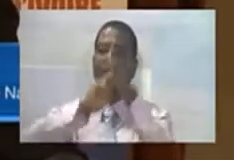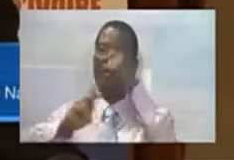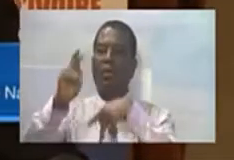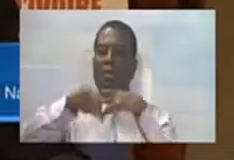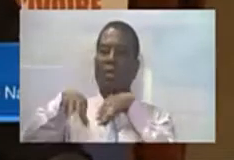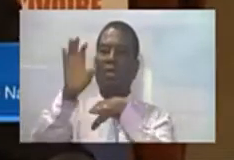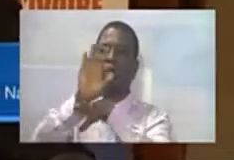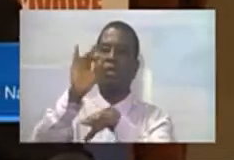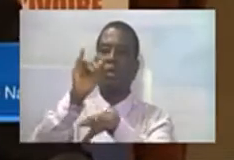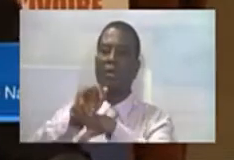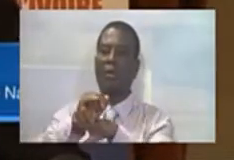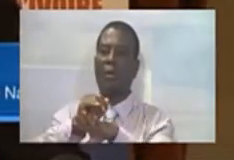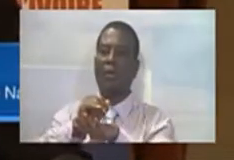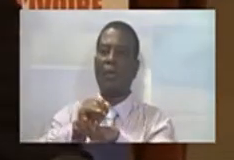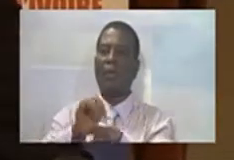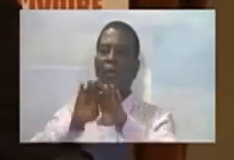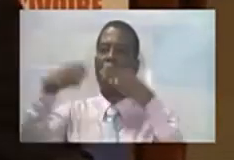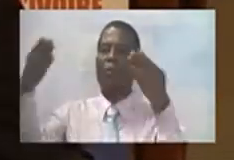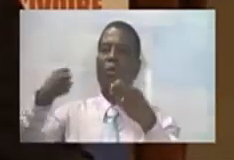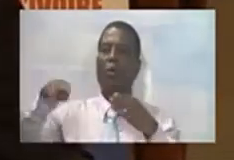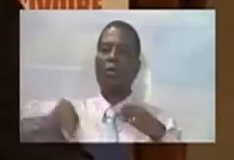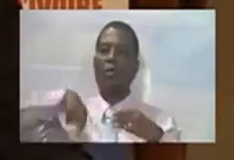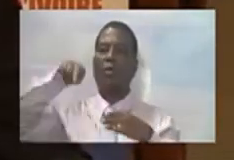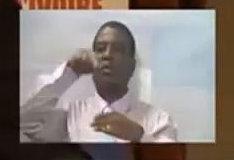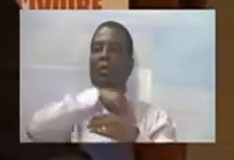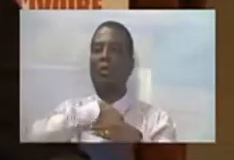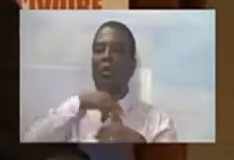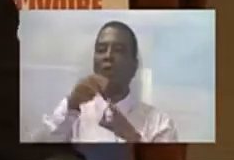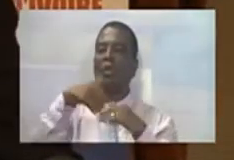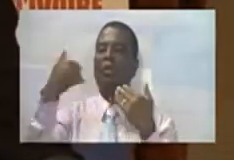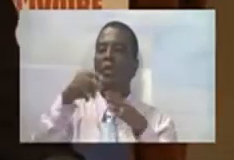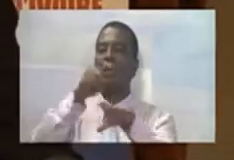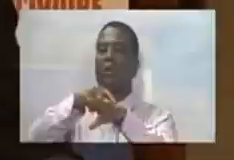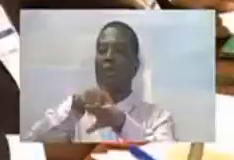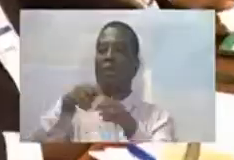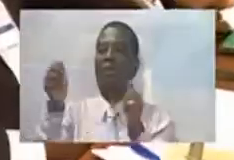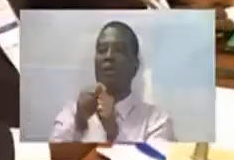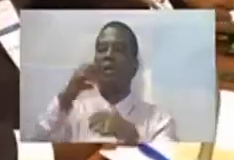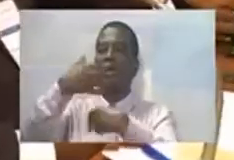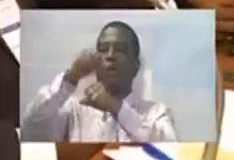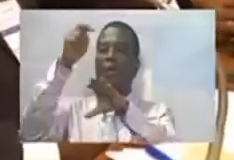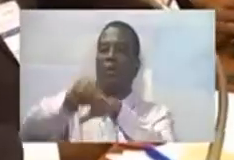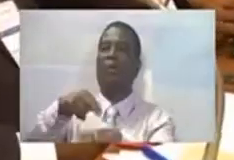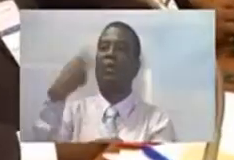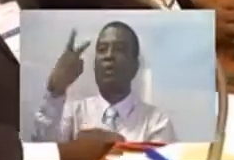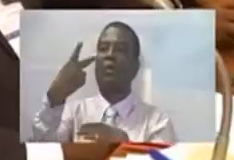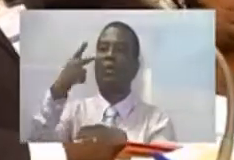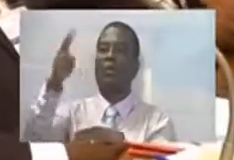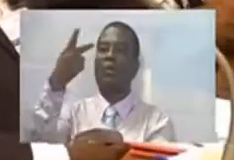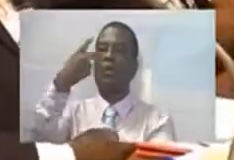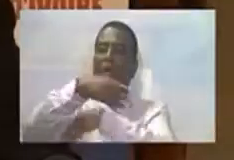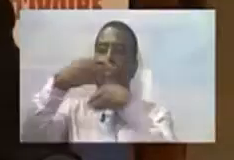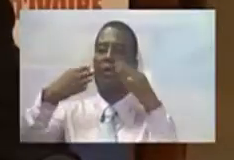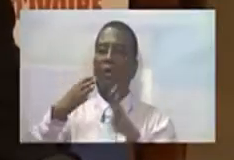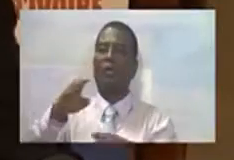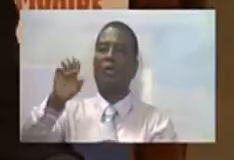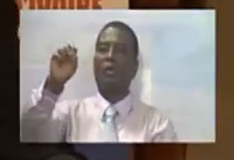8 novembre 2016, ouvre pour notre Parlement une nouvelle ère avec la création d'une deuxième chambre, le